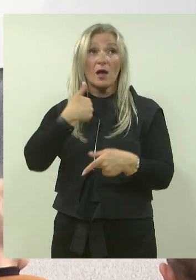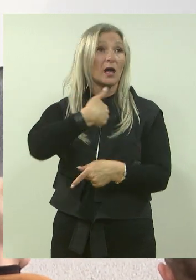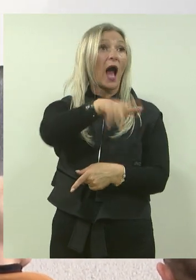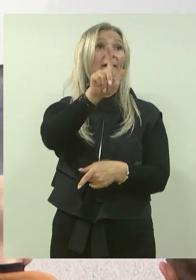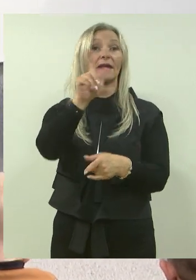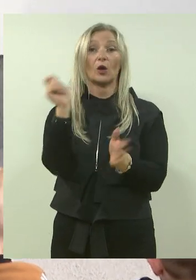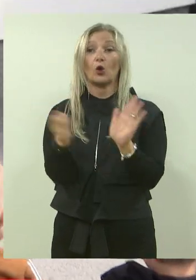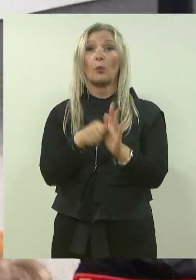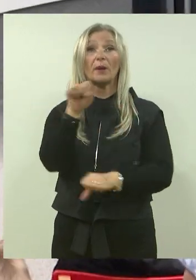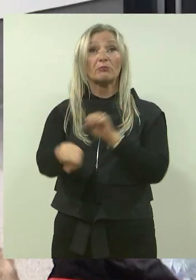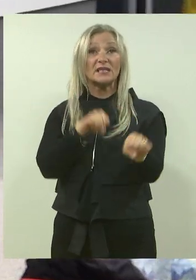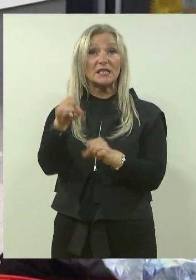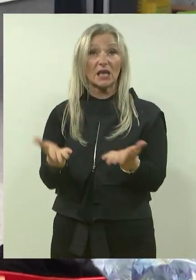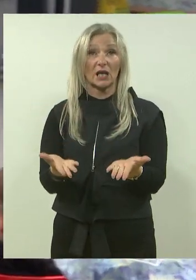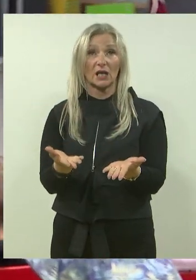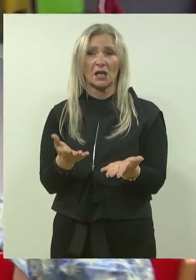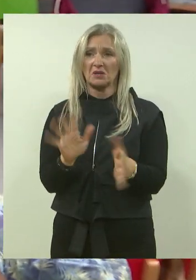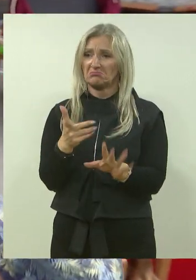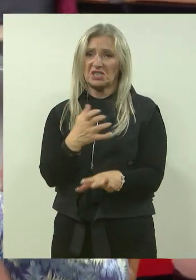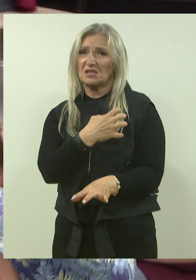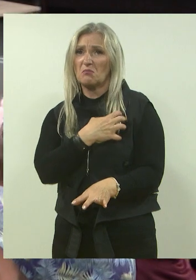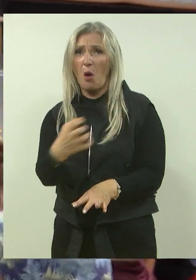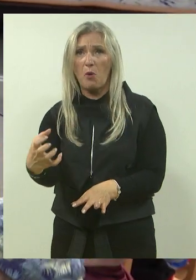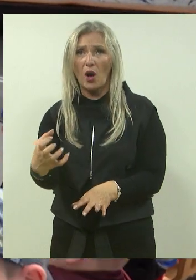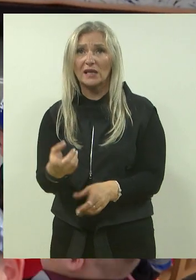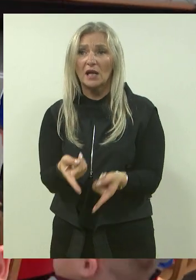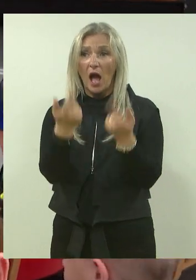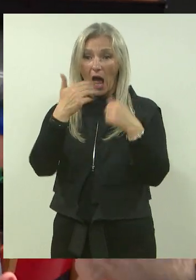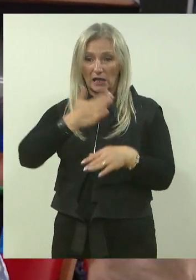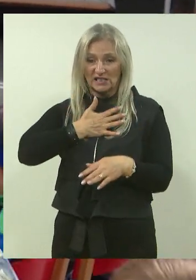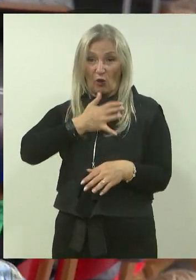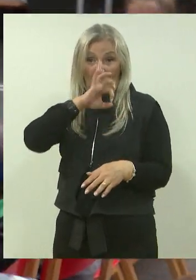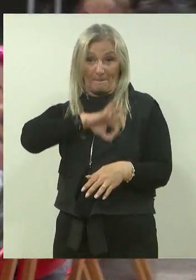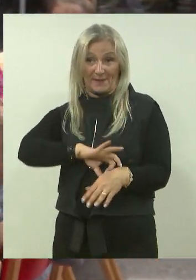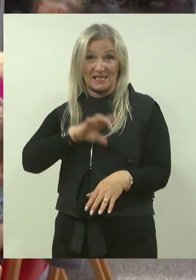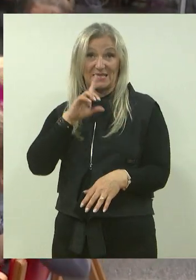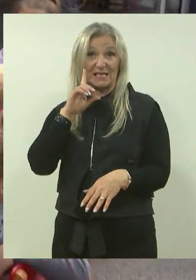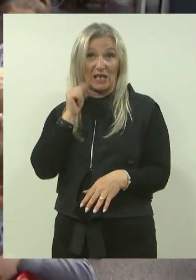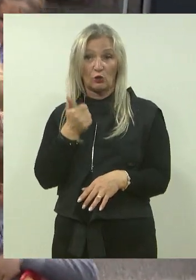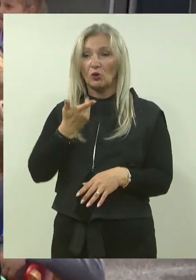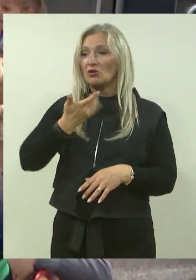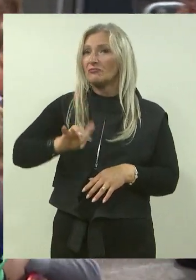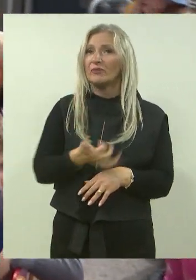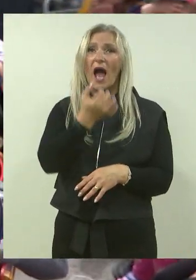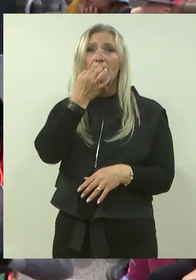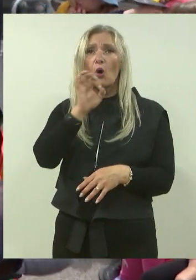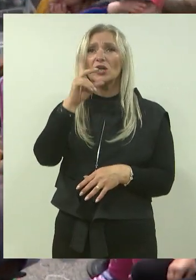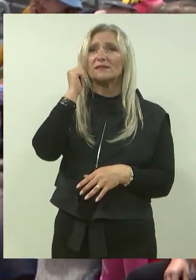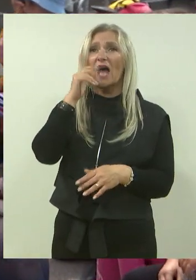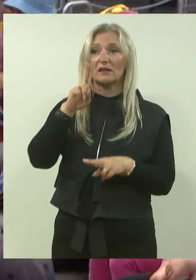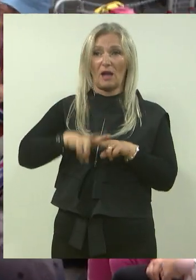biciklina. Morti nije sme imućni ljudi, al svojem sineku najbolši japa budi.